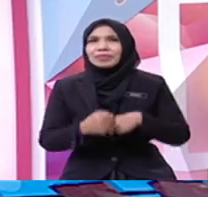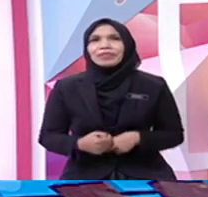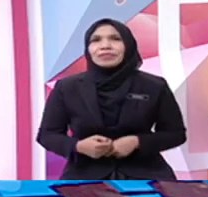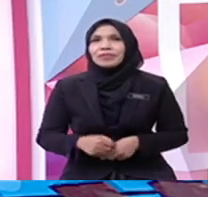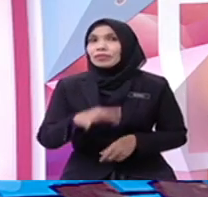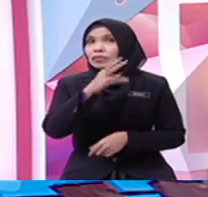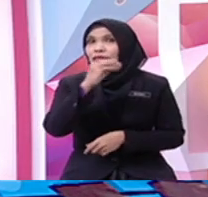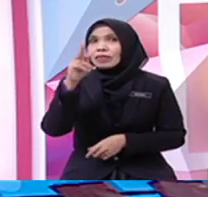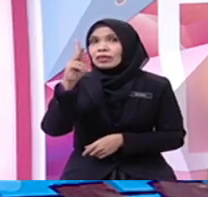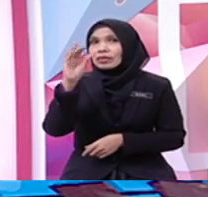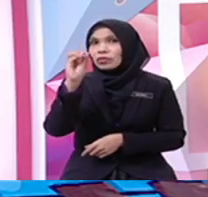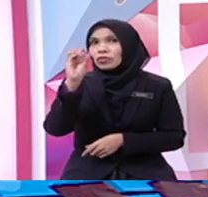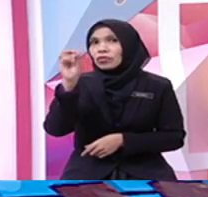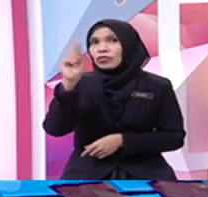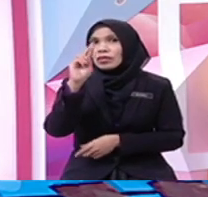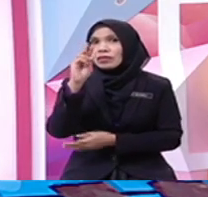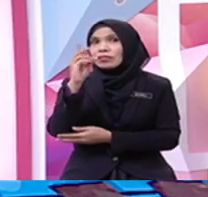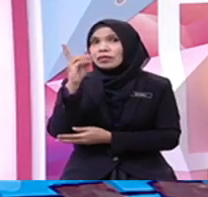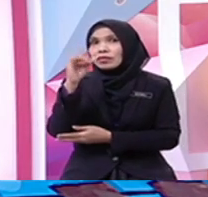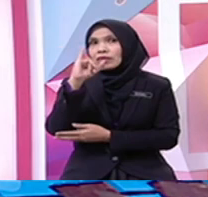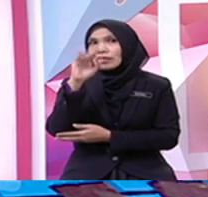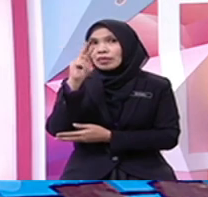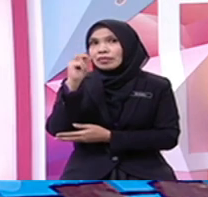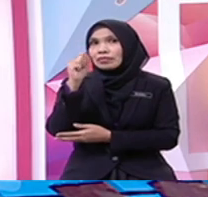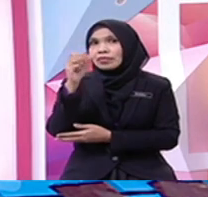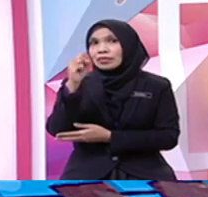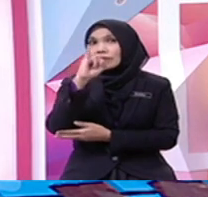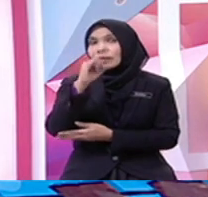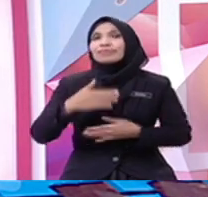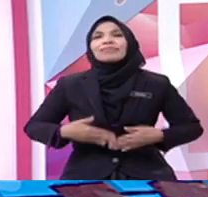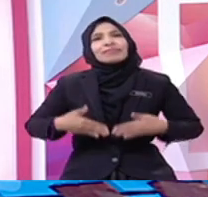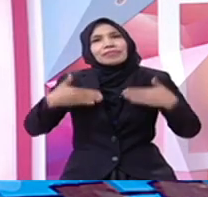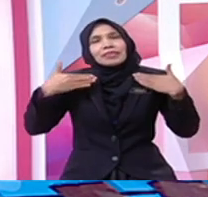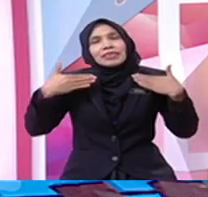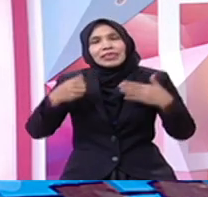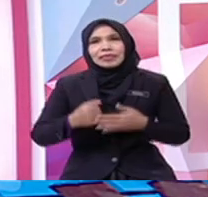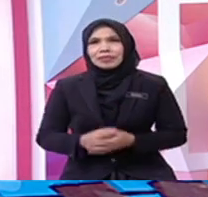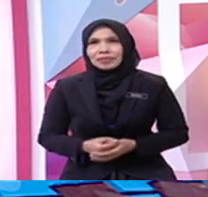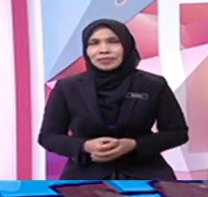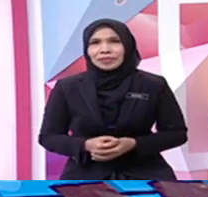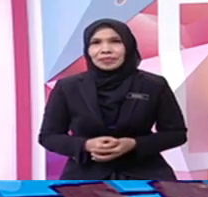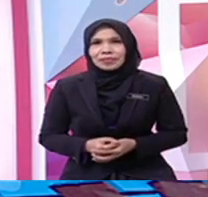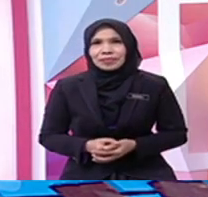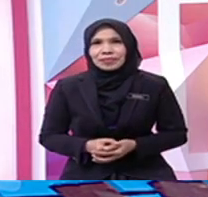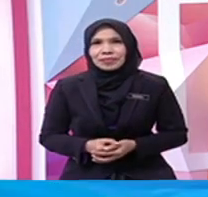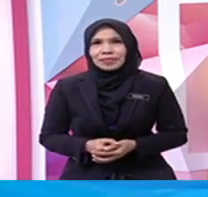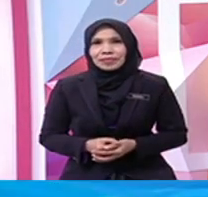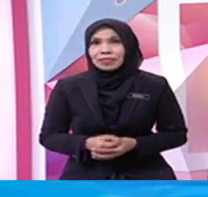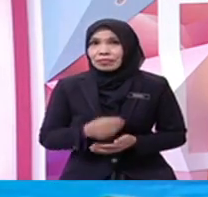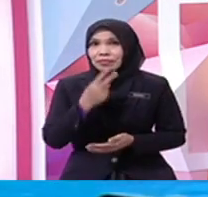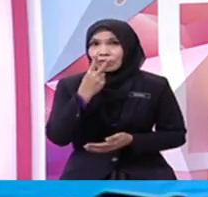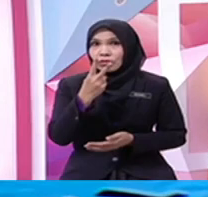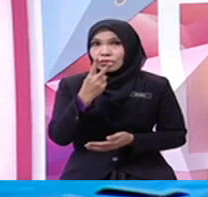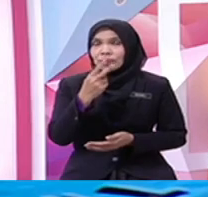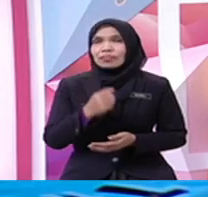koordinasi badan macam tadi bila kita mencekik dia akan membetulkan posko panjang kita juga oke kalau tengok cengkeh